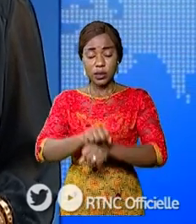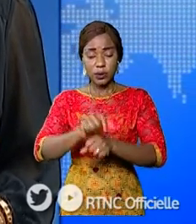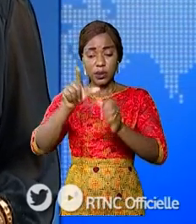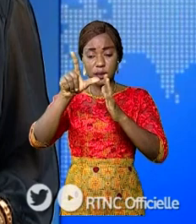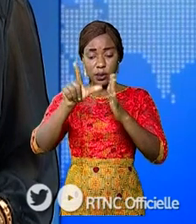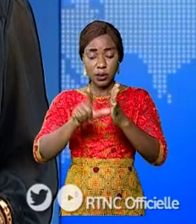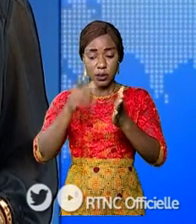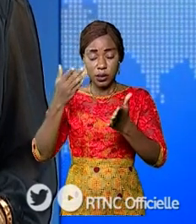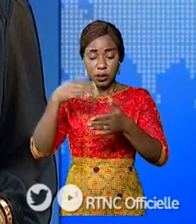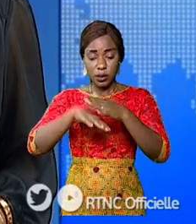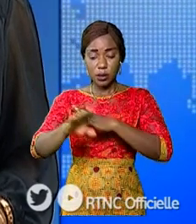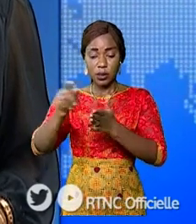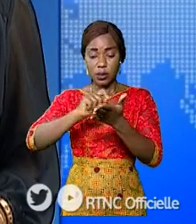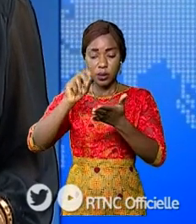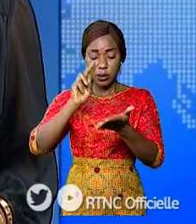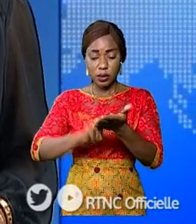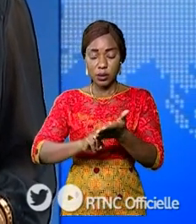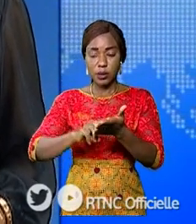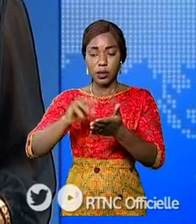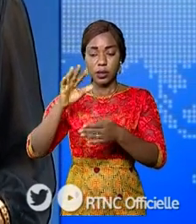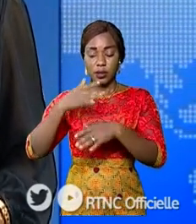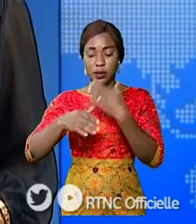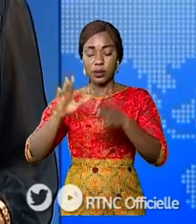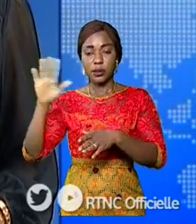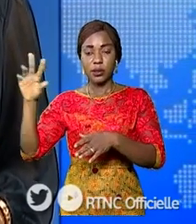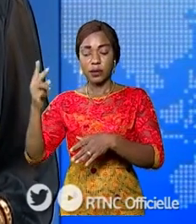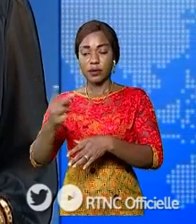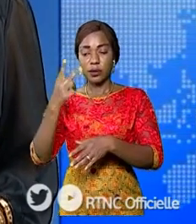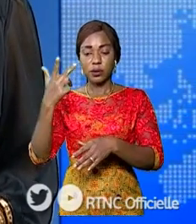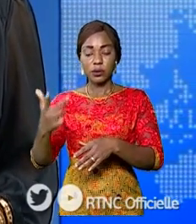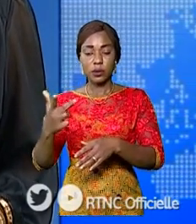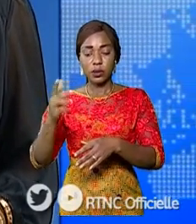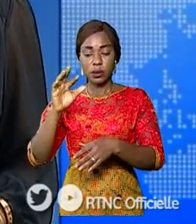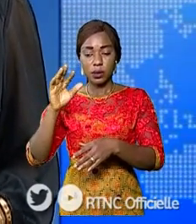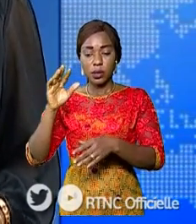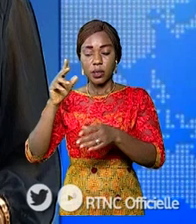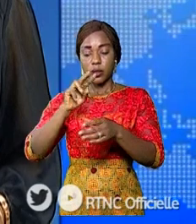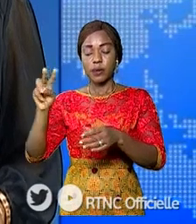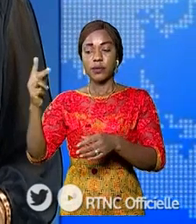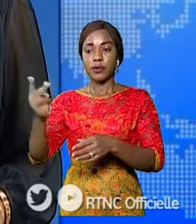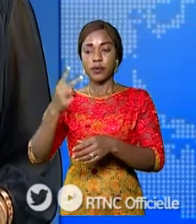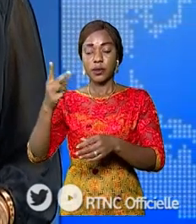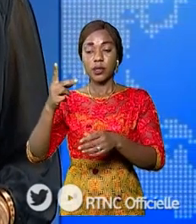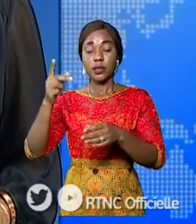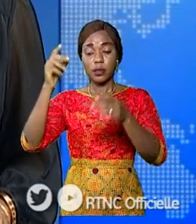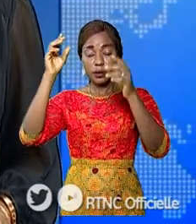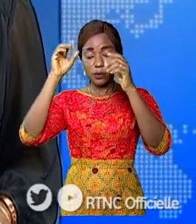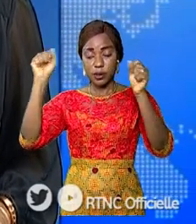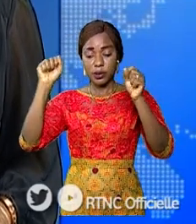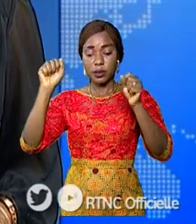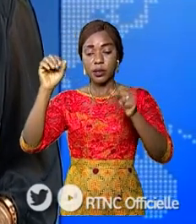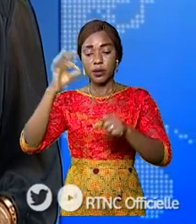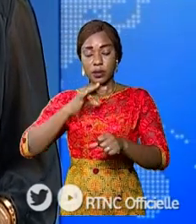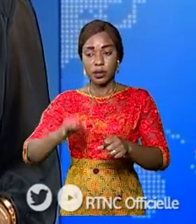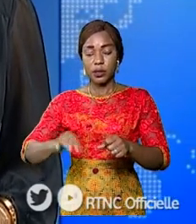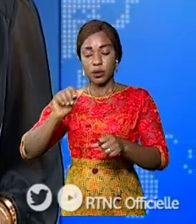à la date de sa signature. En fait, à Kinshasa, le 23 septembre 2020, Félix-Antoine Tshisekedi, Sylvestre Ilunga Ilunkamba, Premier